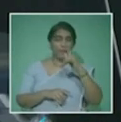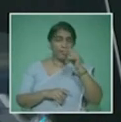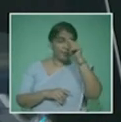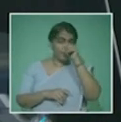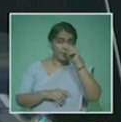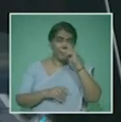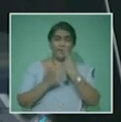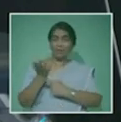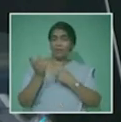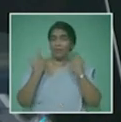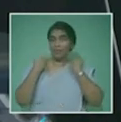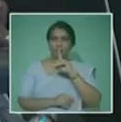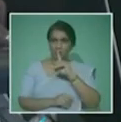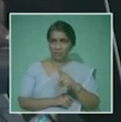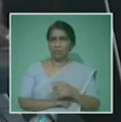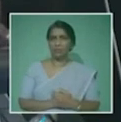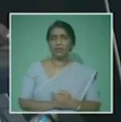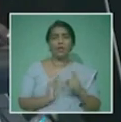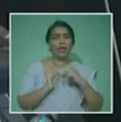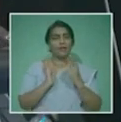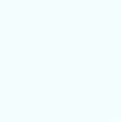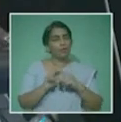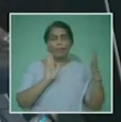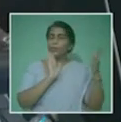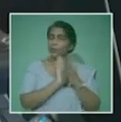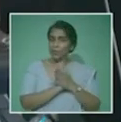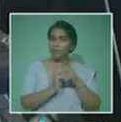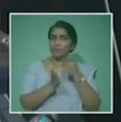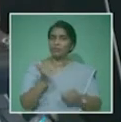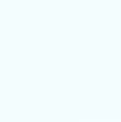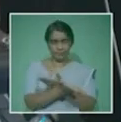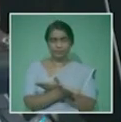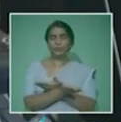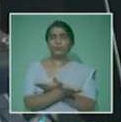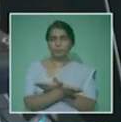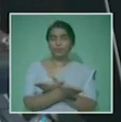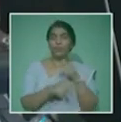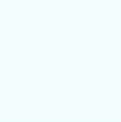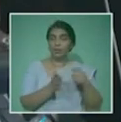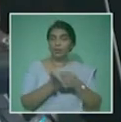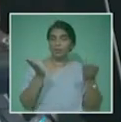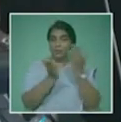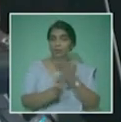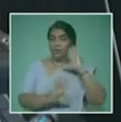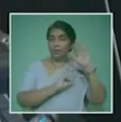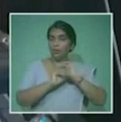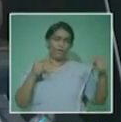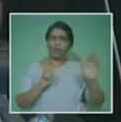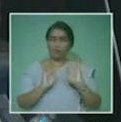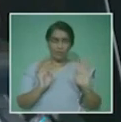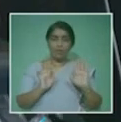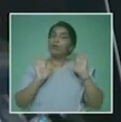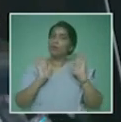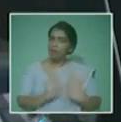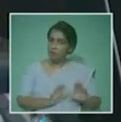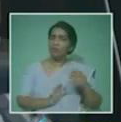නම් බේරෙන්න දෙන්න බෑ IMF එකත් එක්ක ගිවිසුමක් අත්සන් කළා දැන් මේ ගිවිසුමේ තියෙන විස්තර ඔක්කොම අපි දන්නේ නැහැ